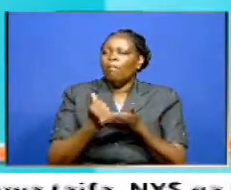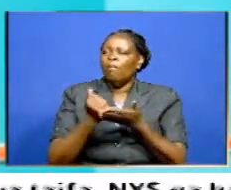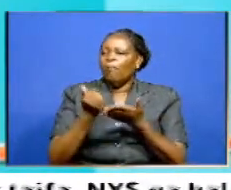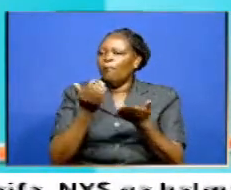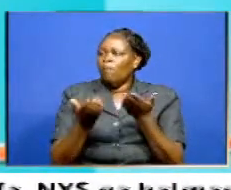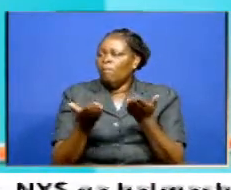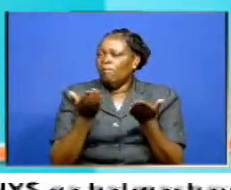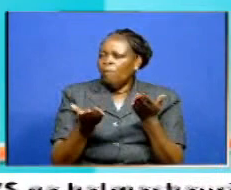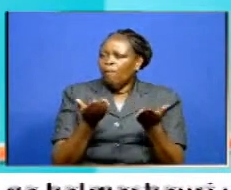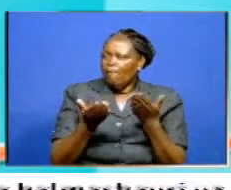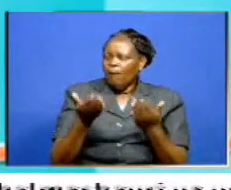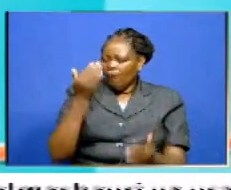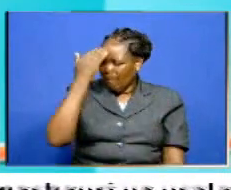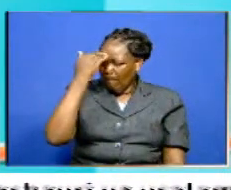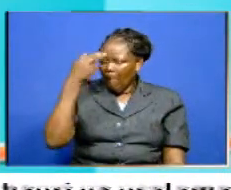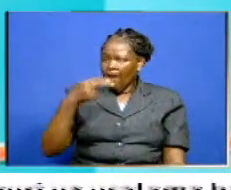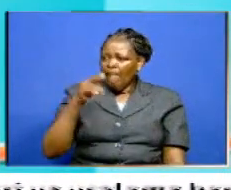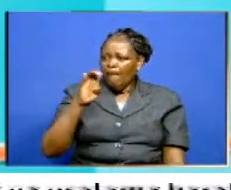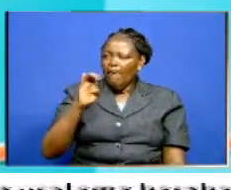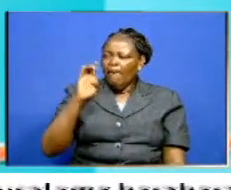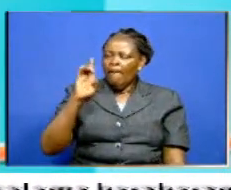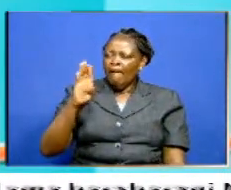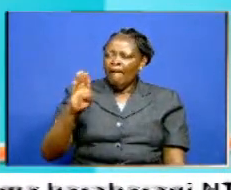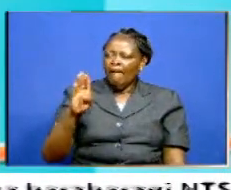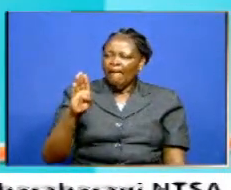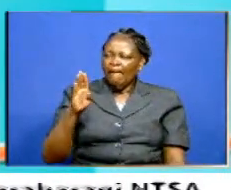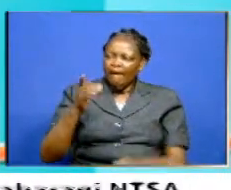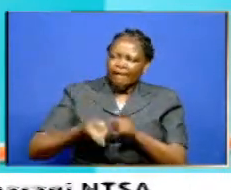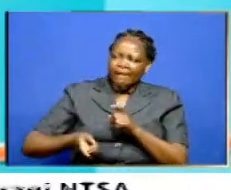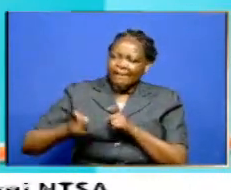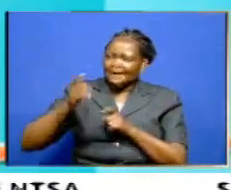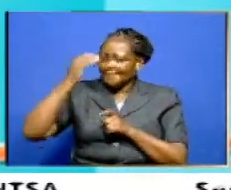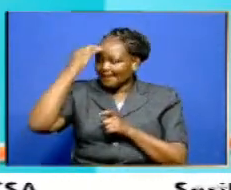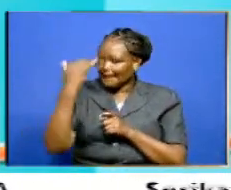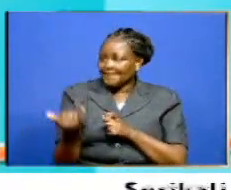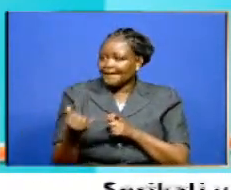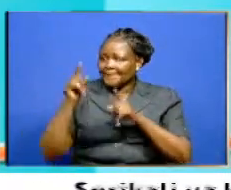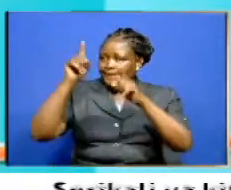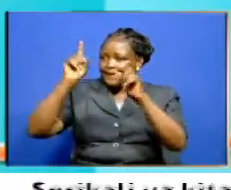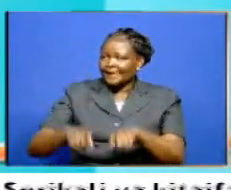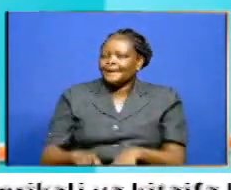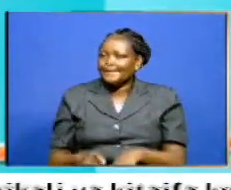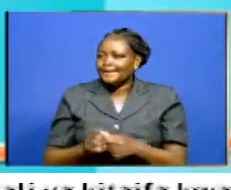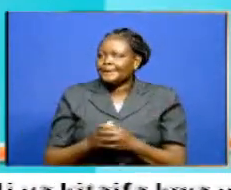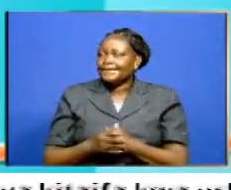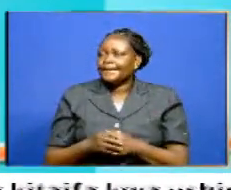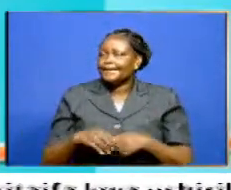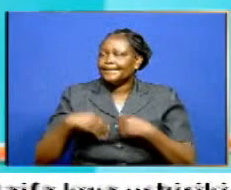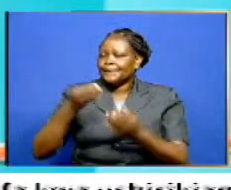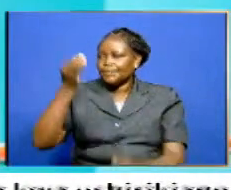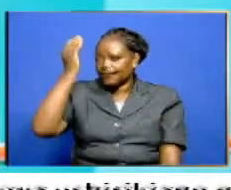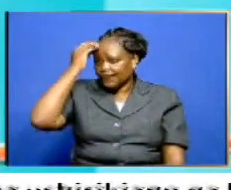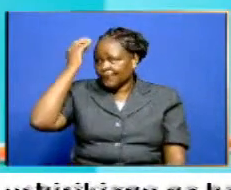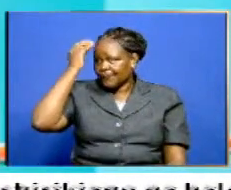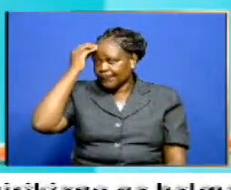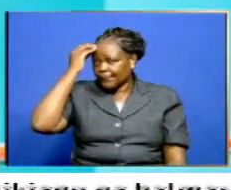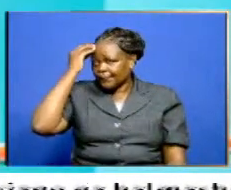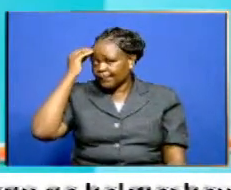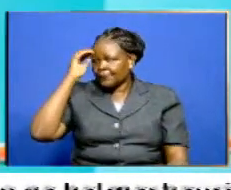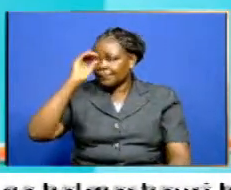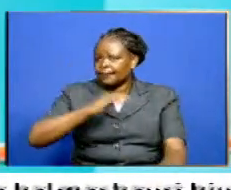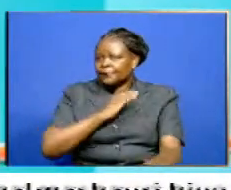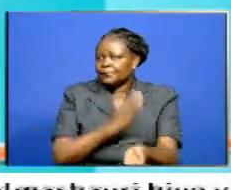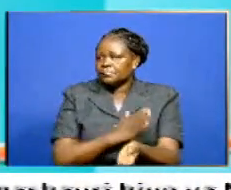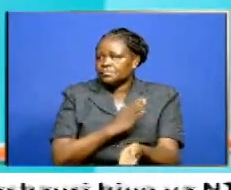loans board huu mkopo hii allocations zinakuwa increased, kwa sababu lazima tupatie hawa wanafunzi wetu uwezo, kwa